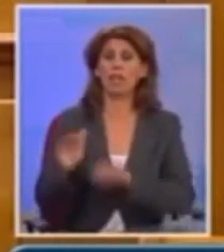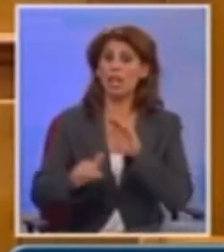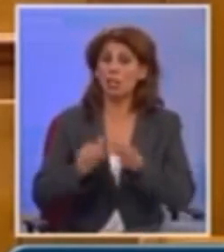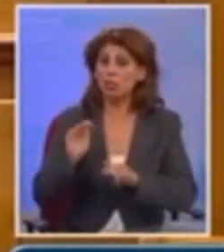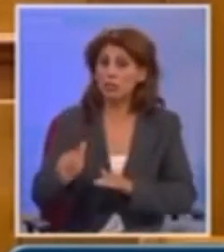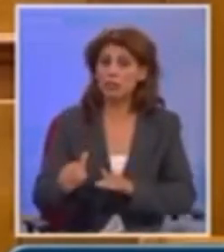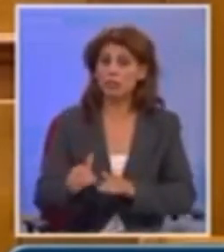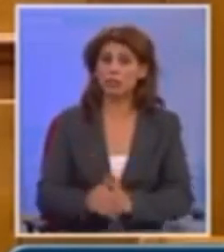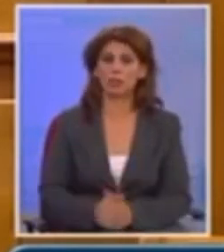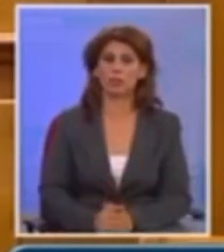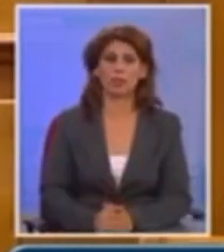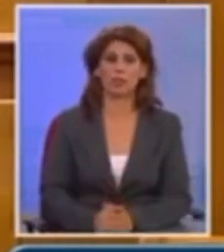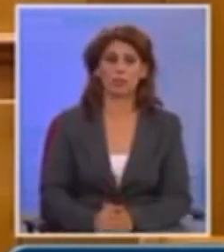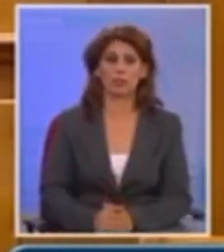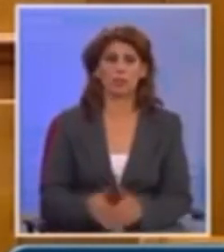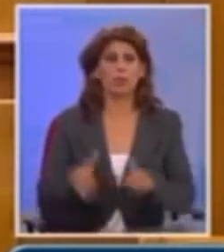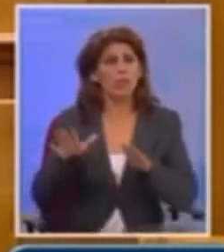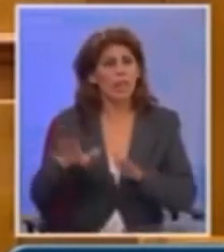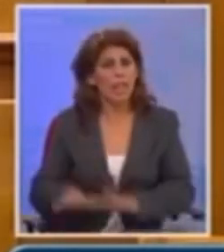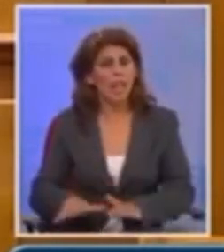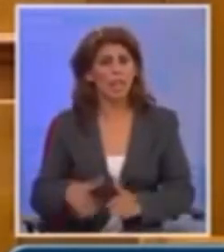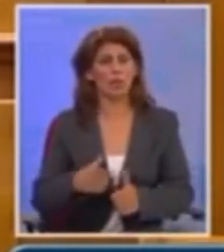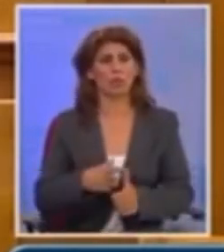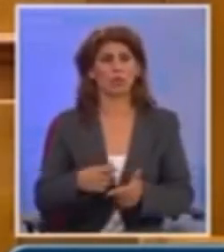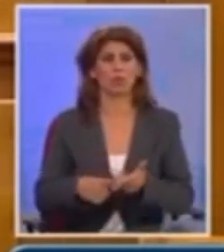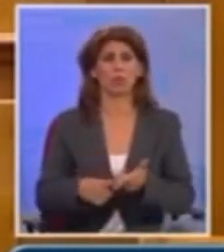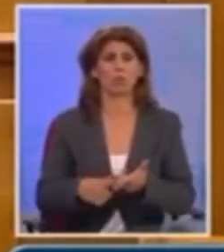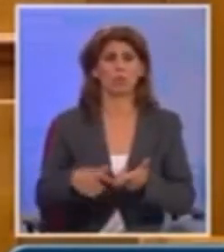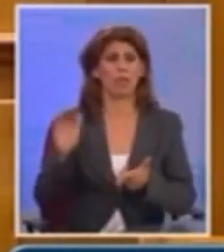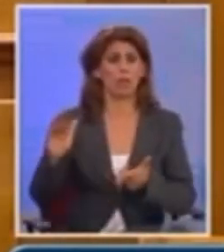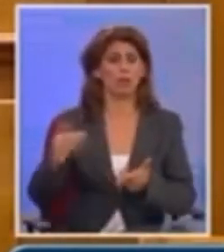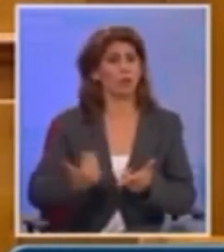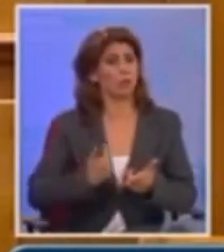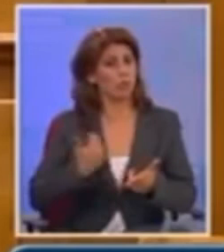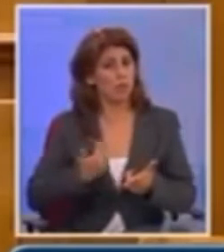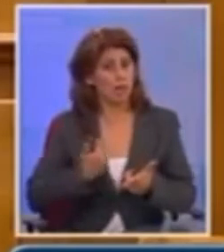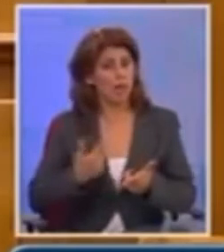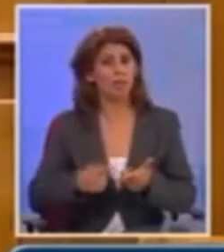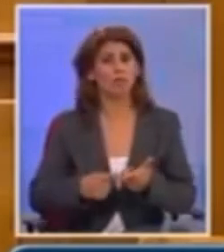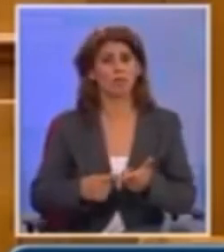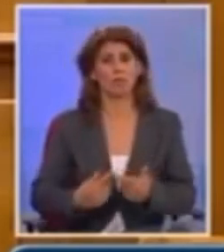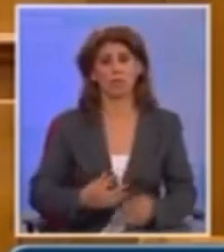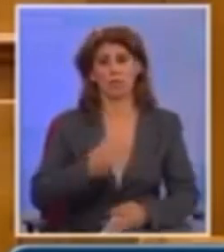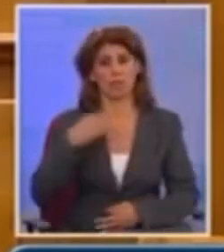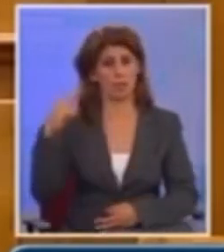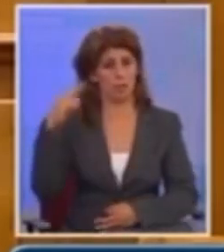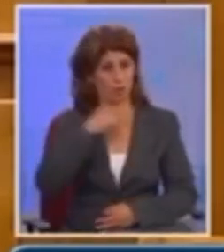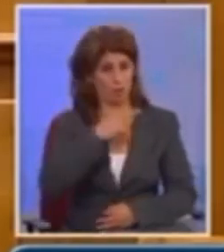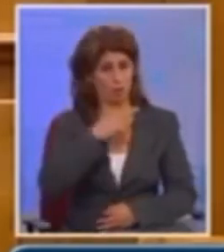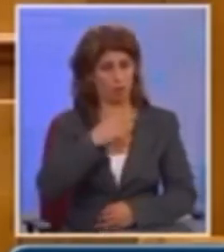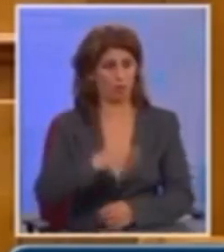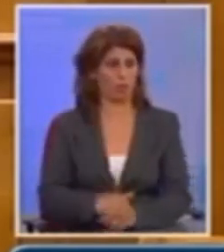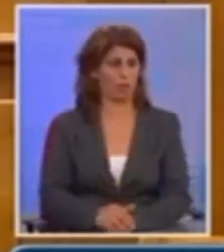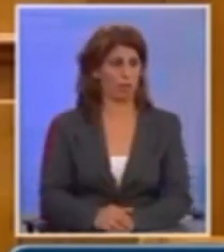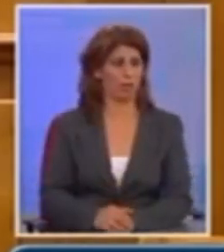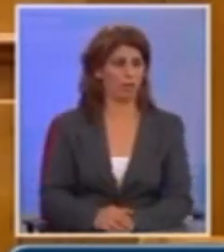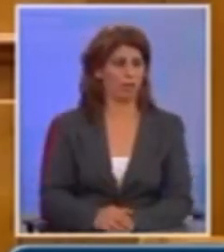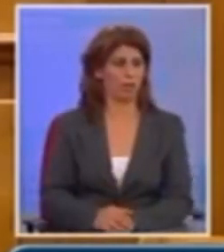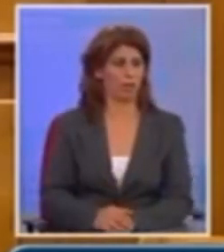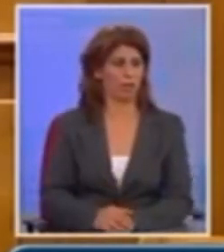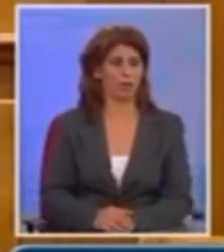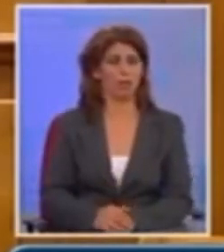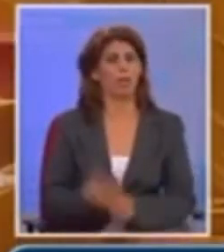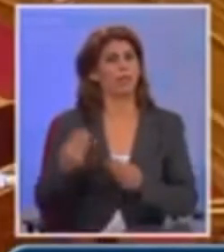ρωτήσει τους ανέργους, να ρωτήσει τους νέους. Και κύριε Πρωθυπουργέ, θα